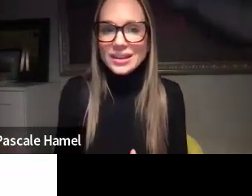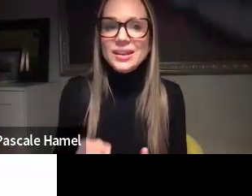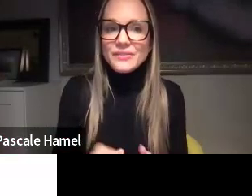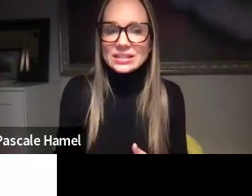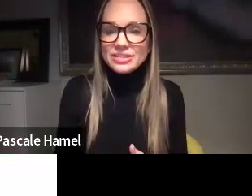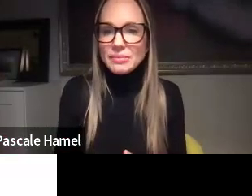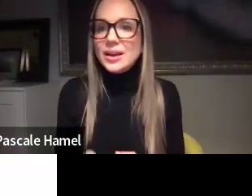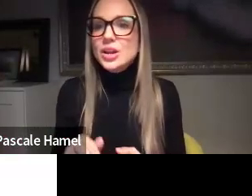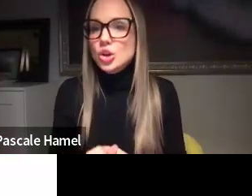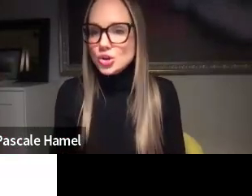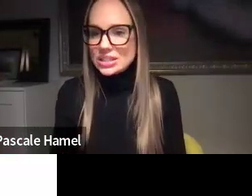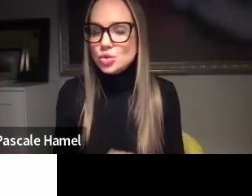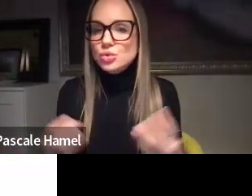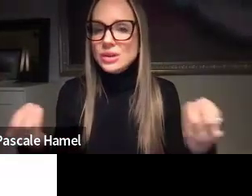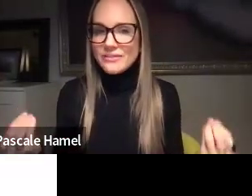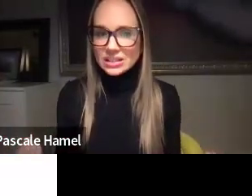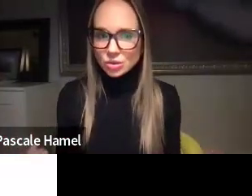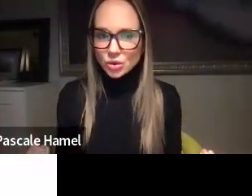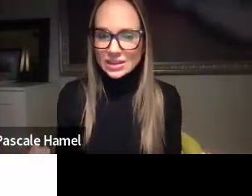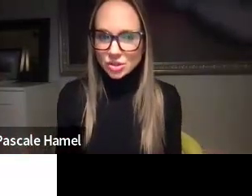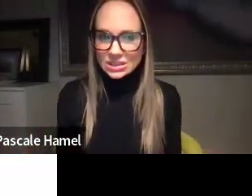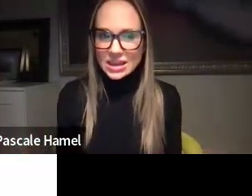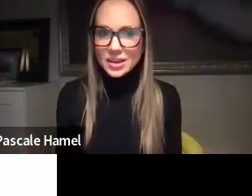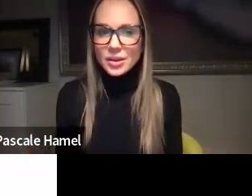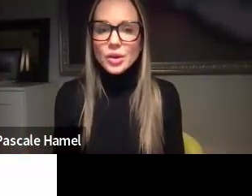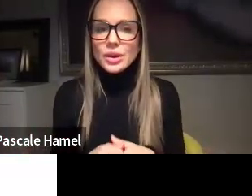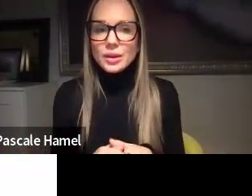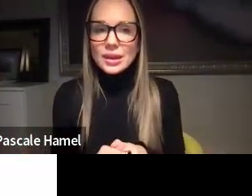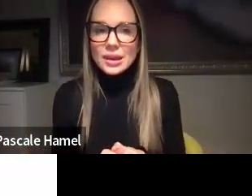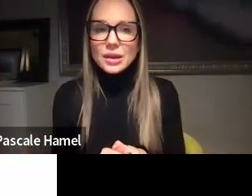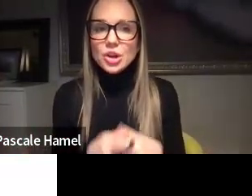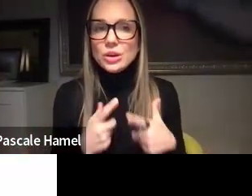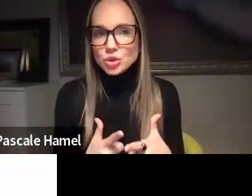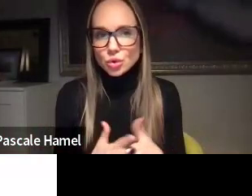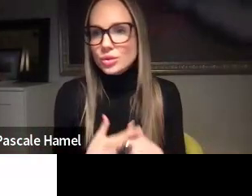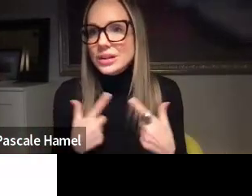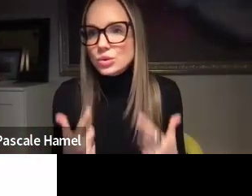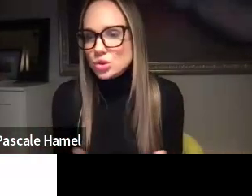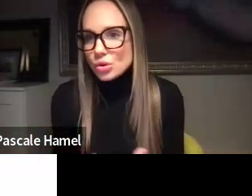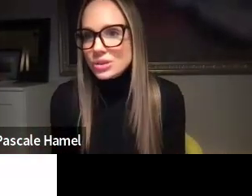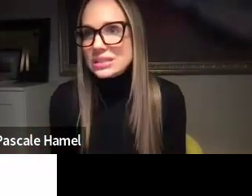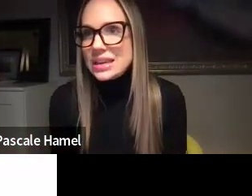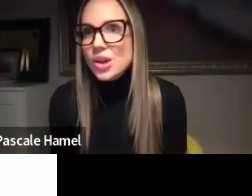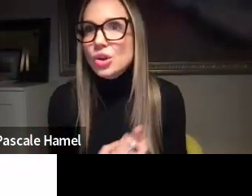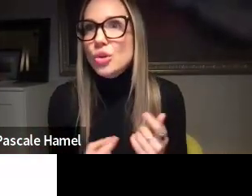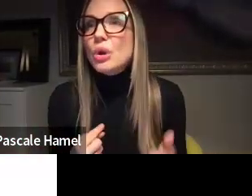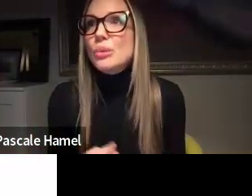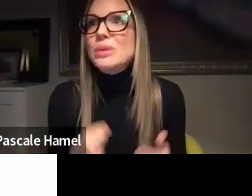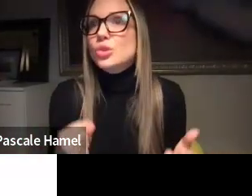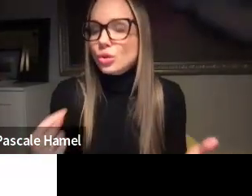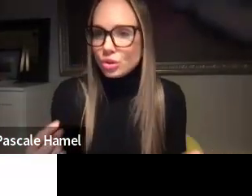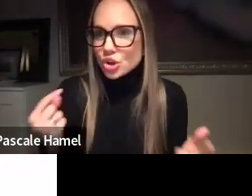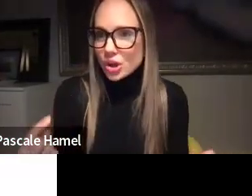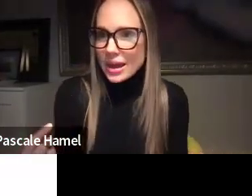de regarder effectivement le tissu, la façon dont ça se tient et les coutures. Les coutures, c'est